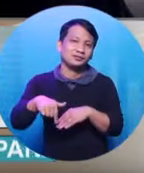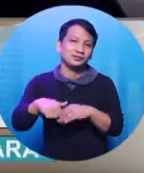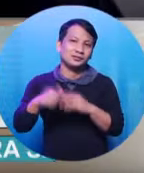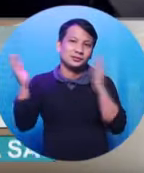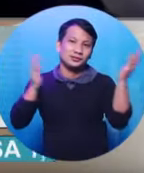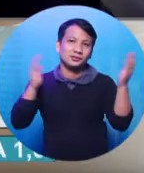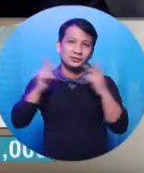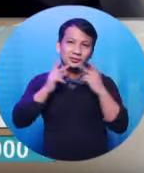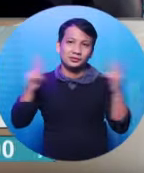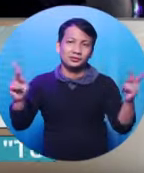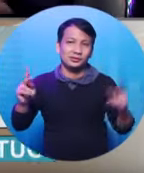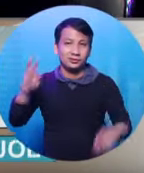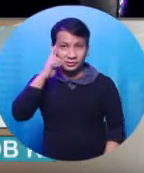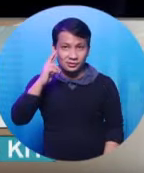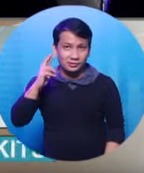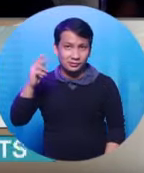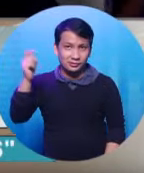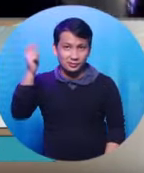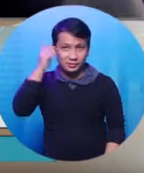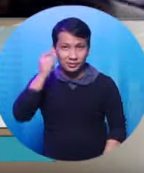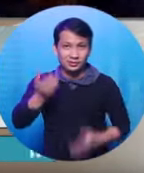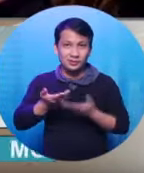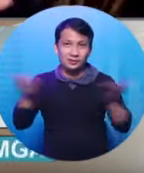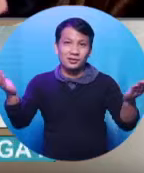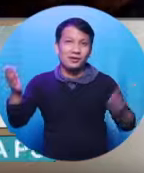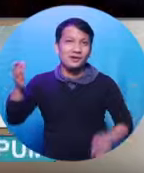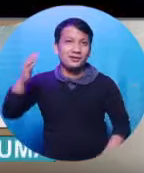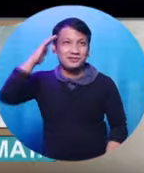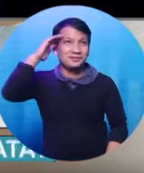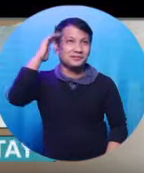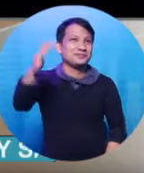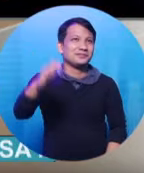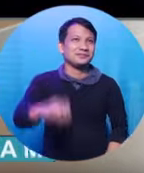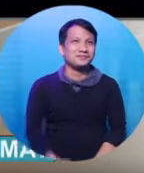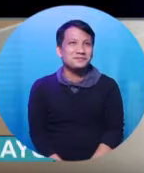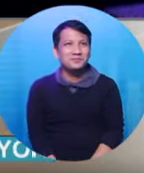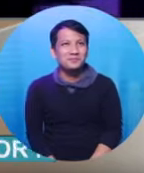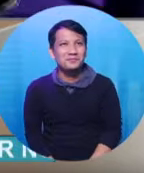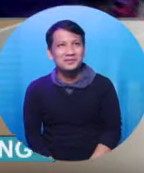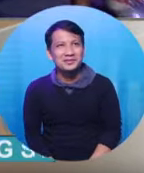serbisyo publiko, si Idol Rappi Tulfo!